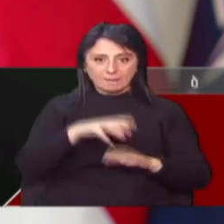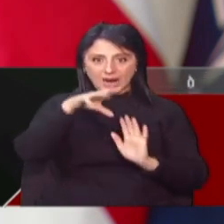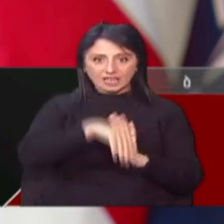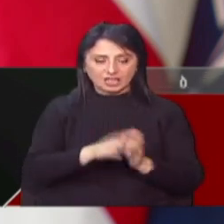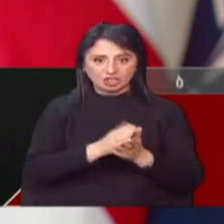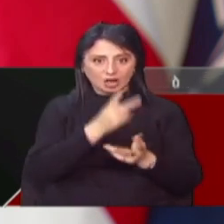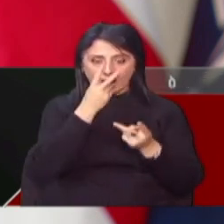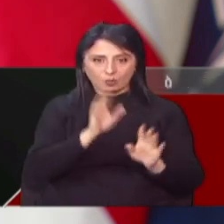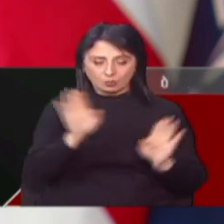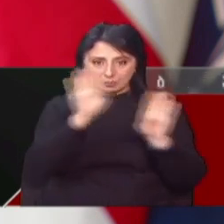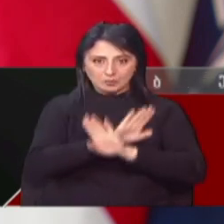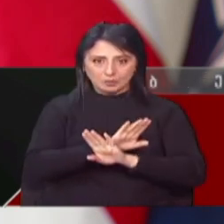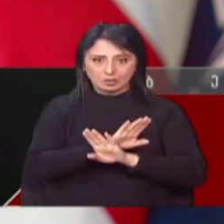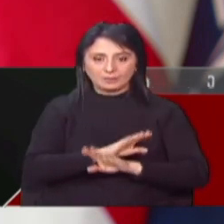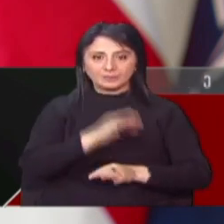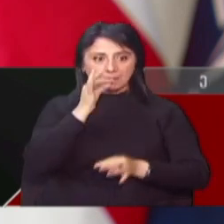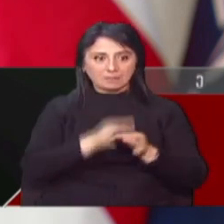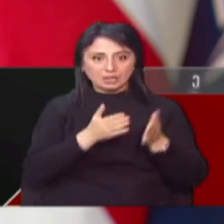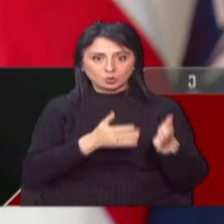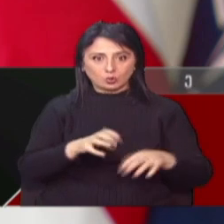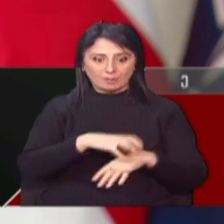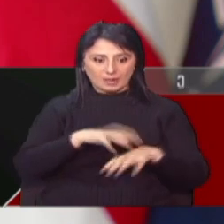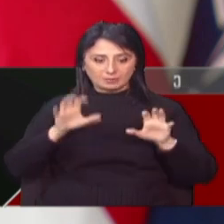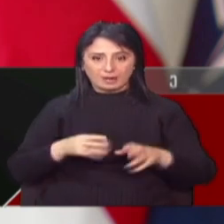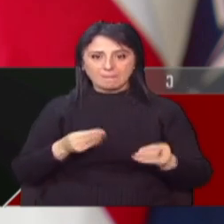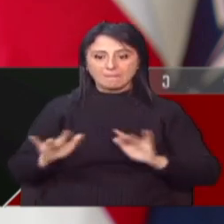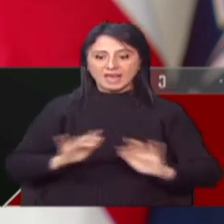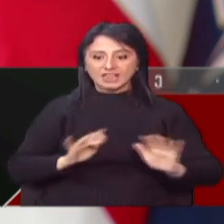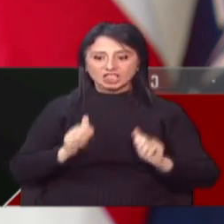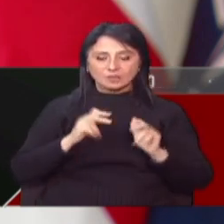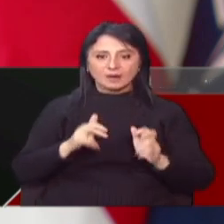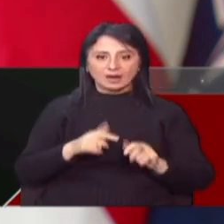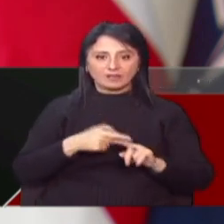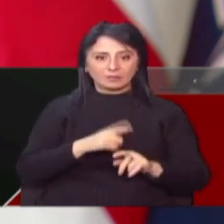პარტიაში და არა დაპასუხისგებელი ხარ პარტიის მენეჯმენტზე,